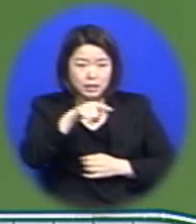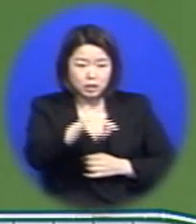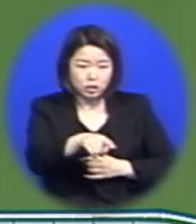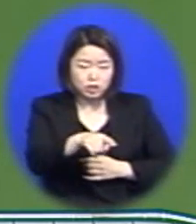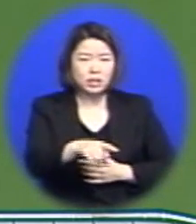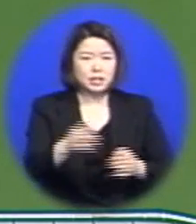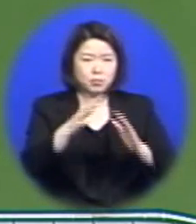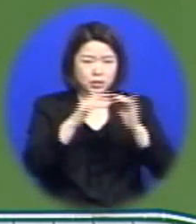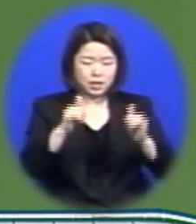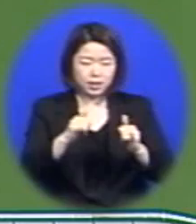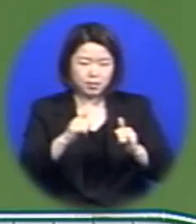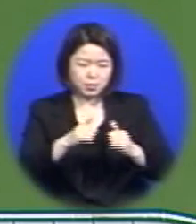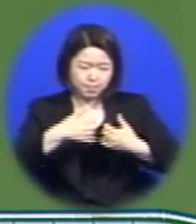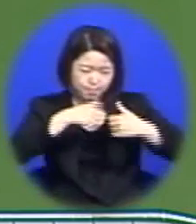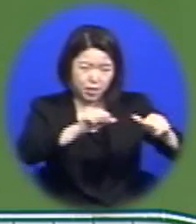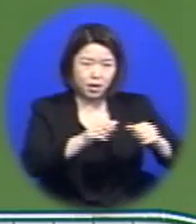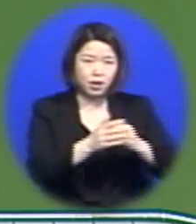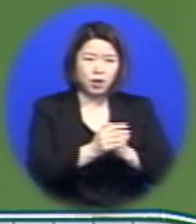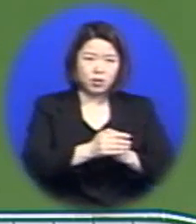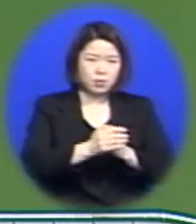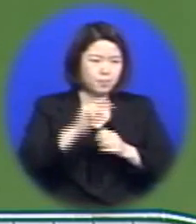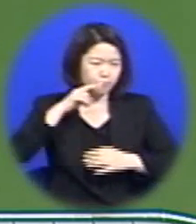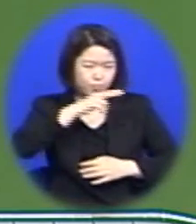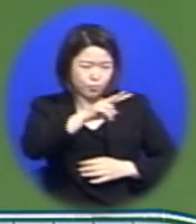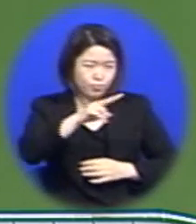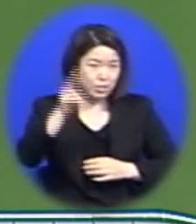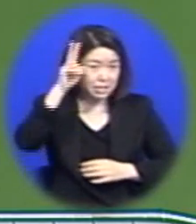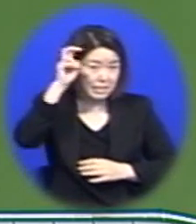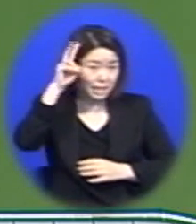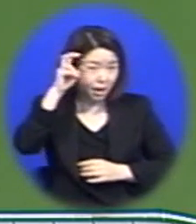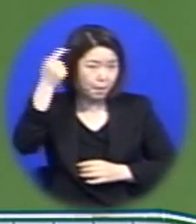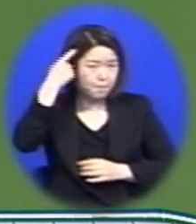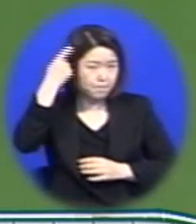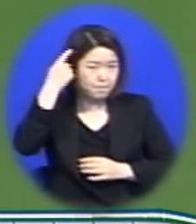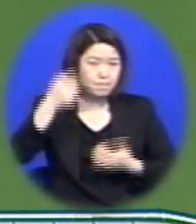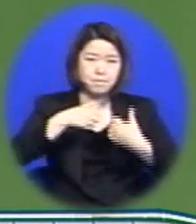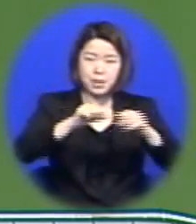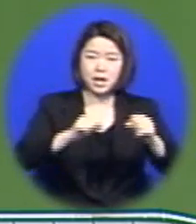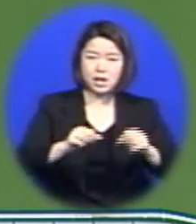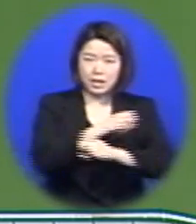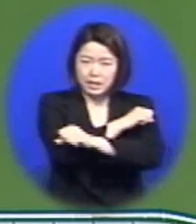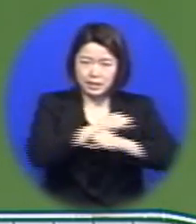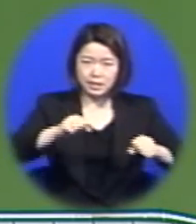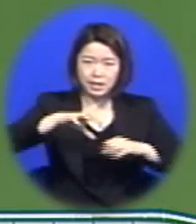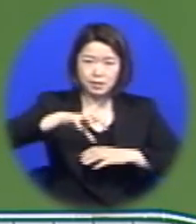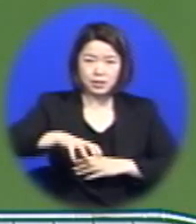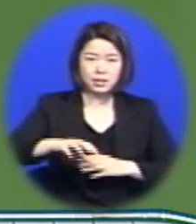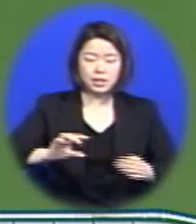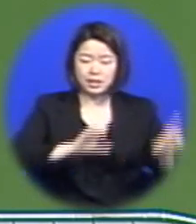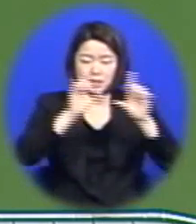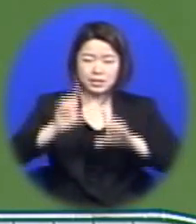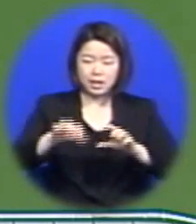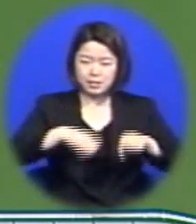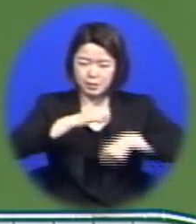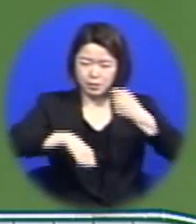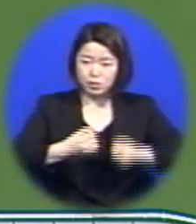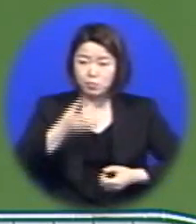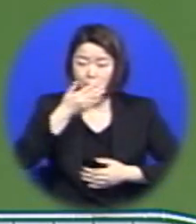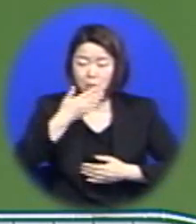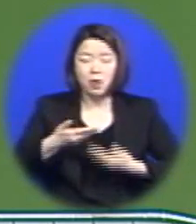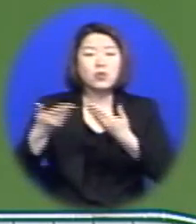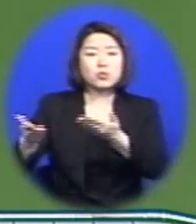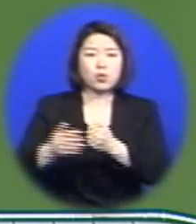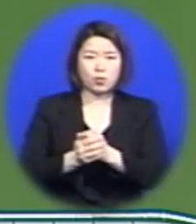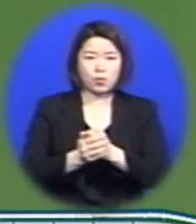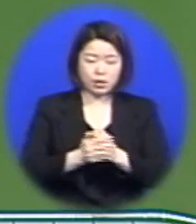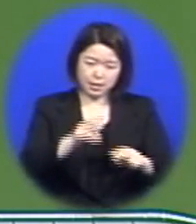부으며 리워야단의 머리를 부으셔서 사막에 사는 짐승들에게 먹이로 주셨으며 샘을 터트리